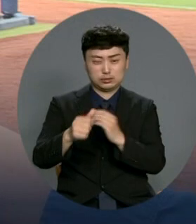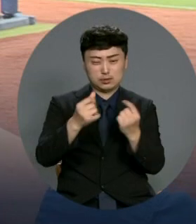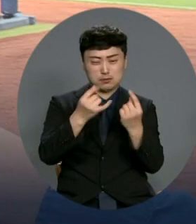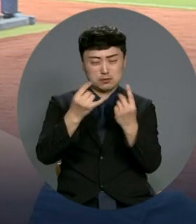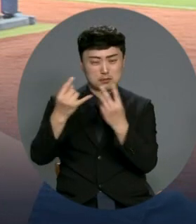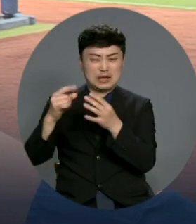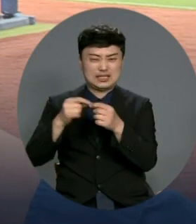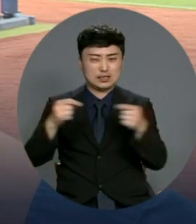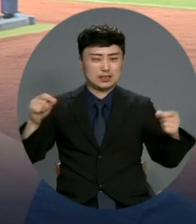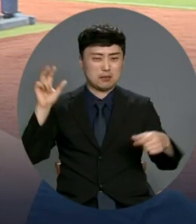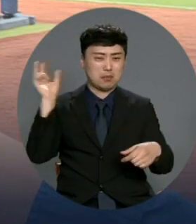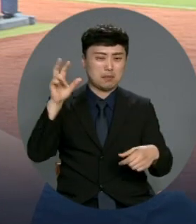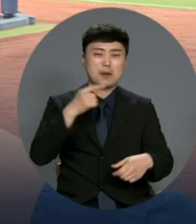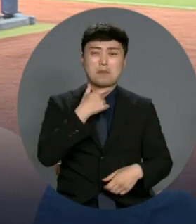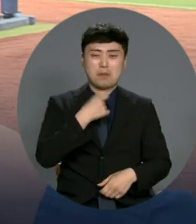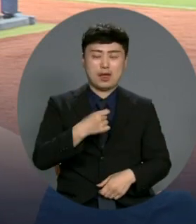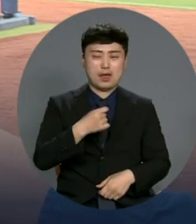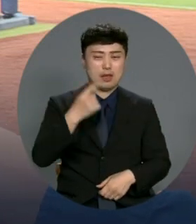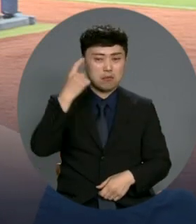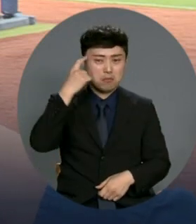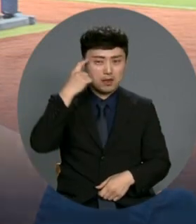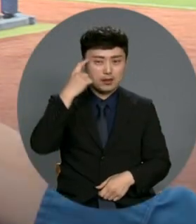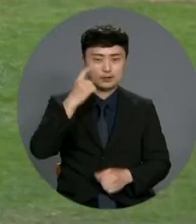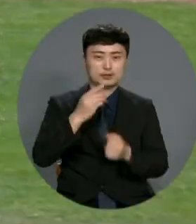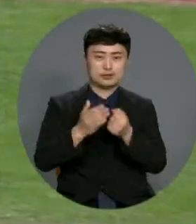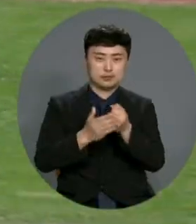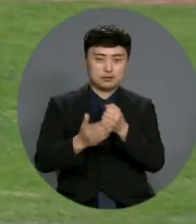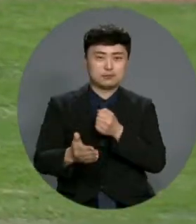던지고 싶다라는 뭐 의지가 있어서